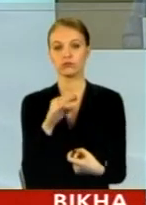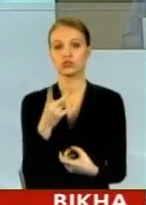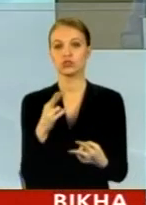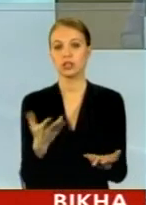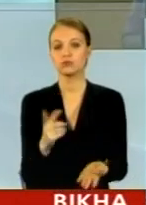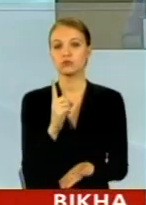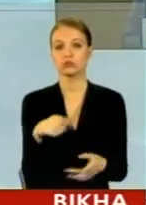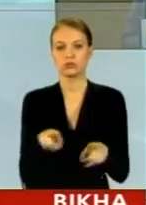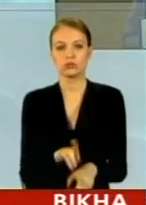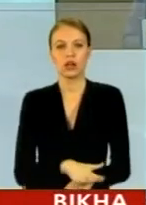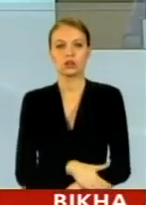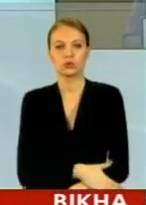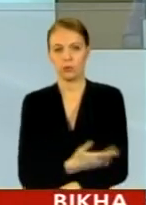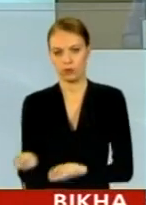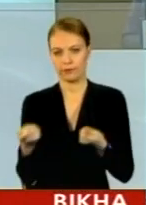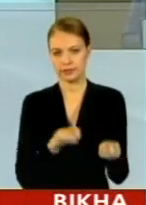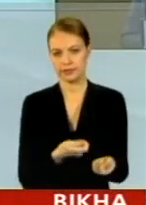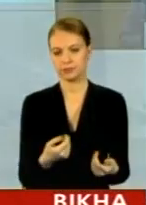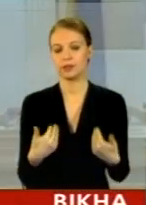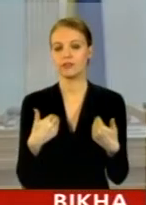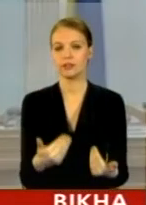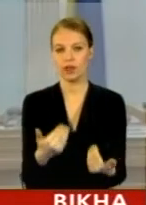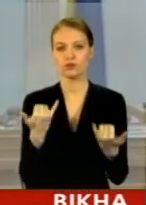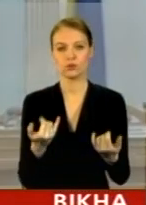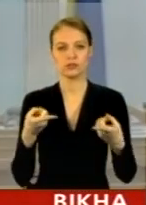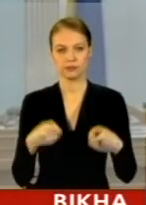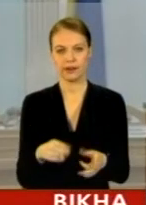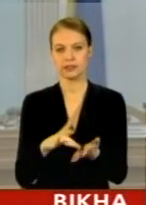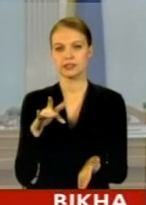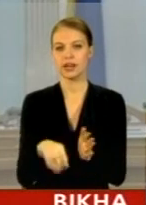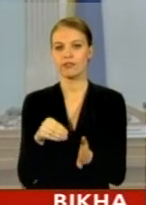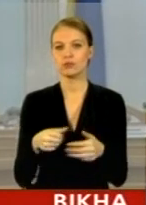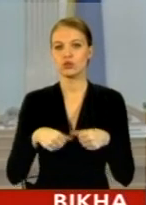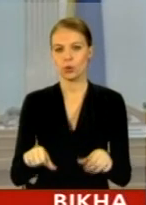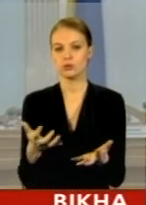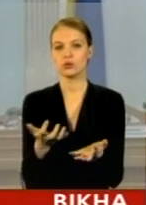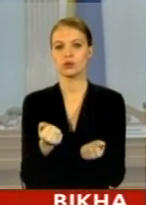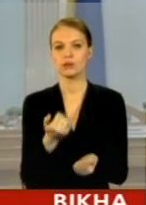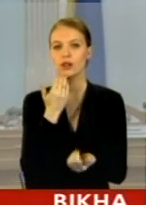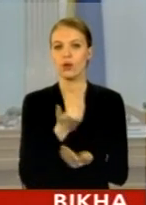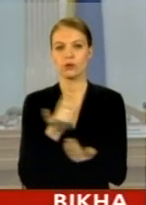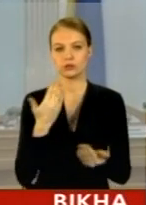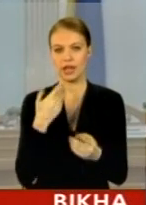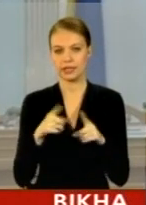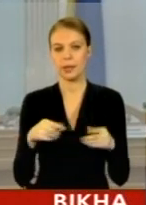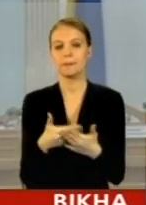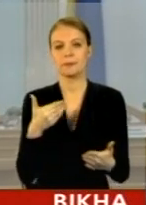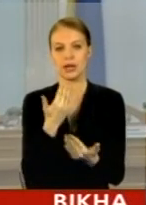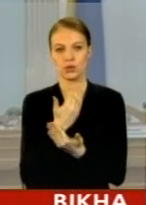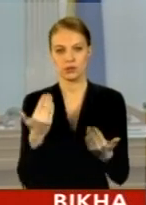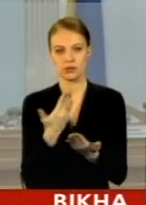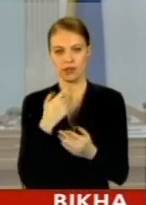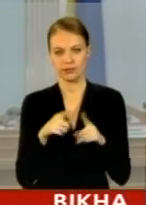Женю, то чому їх так довго везли? Вітаю, Віто. Сьогодні справді Центральна виборча комісія отримала останній протокол, передостанній